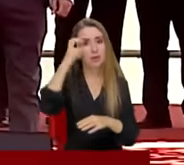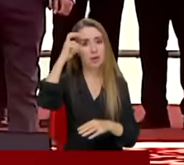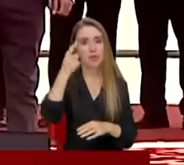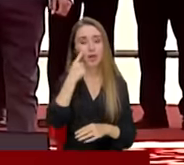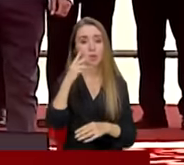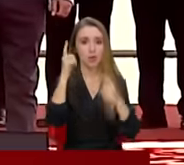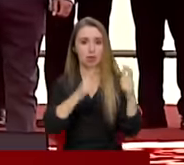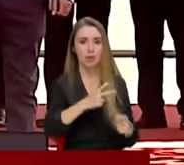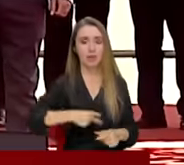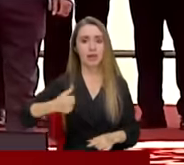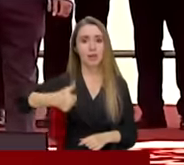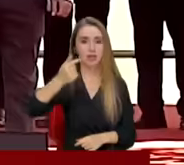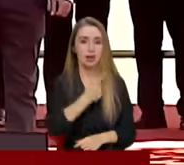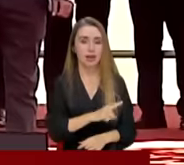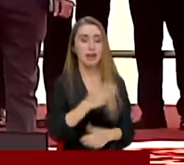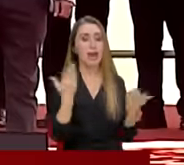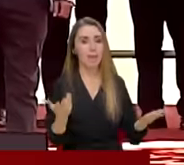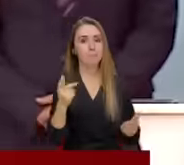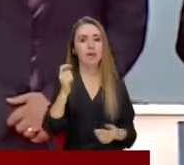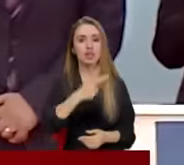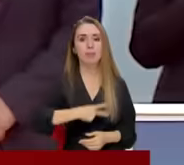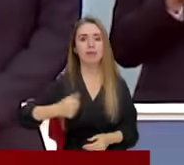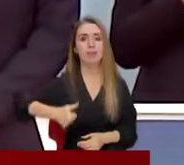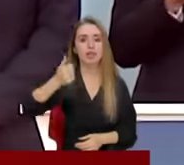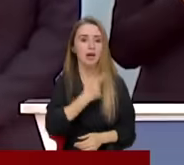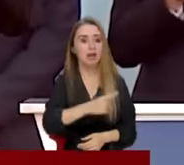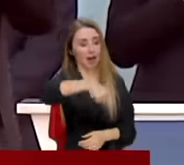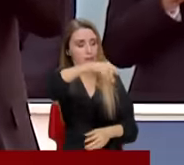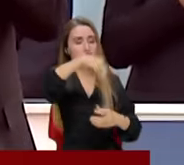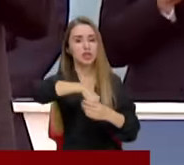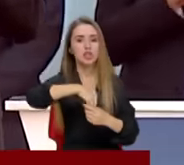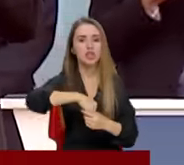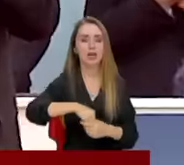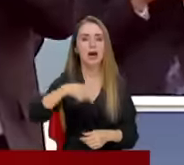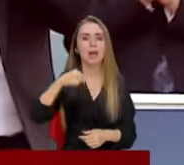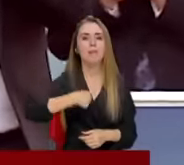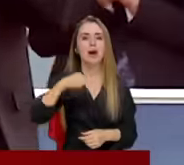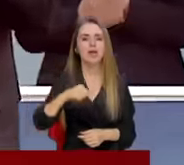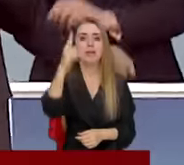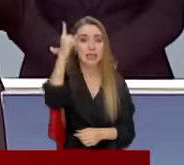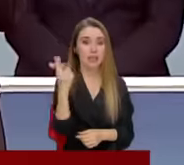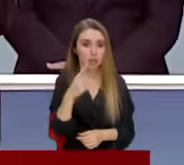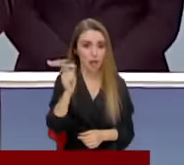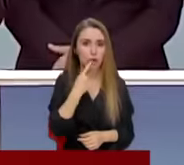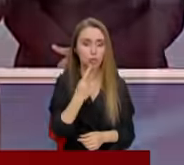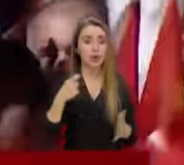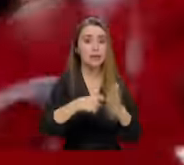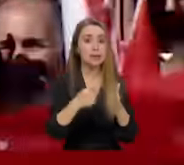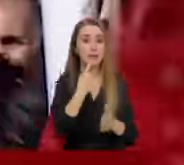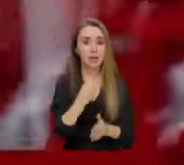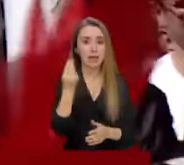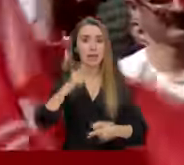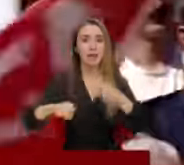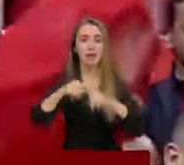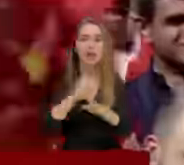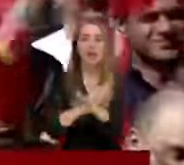hem Büyükşehir Belediye Başkan adayı hem de ilçe belediye başkan adayları için hiçbir yerde yapmadığımı yapıyorum diyerek isim vererek İyi